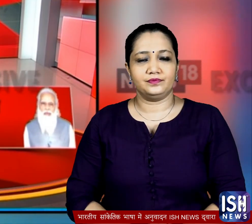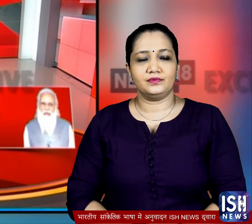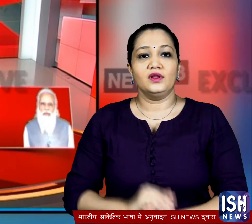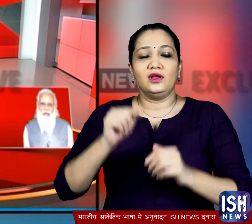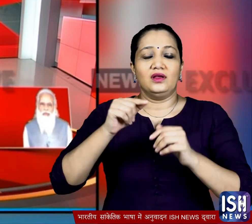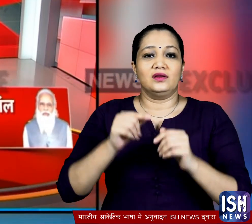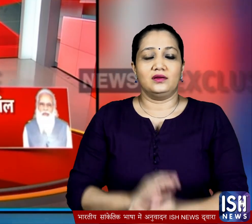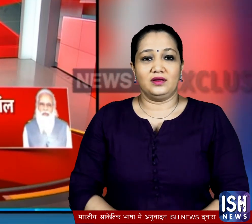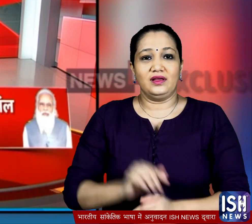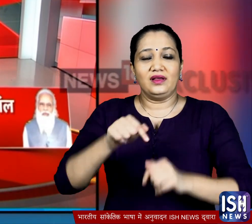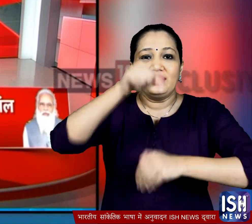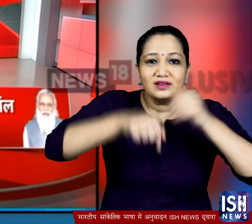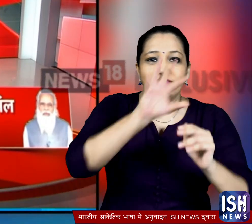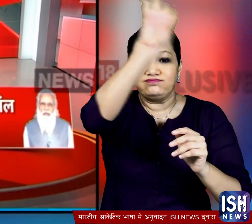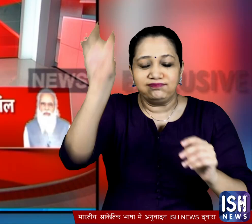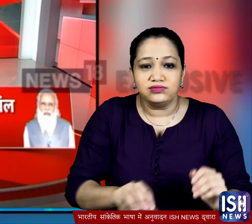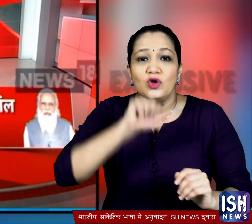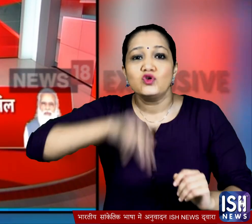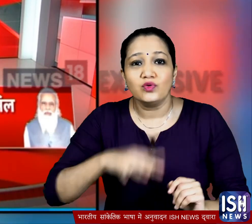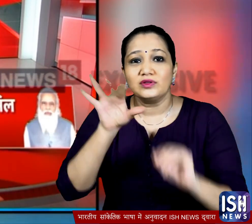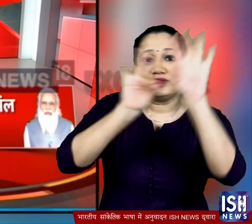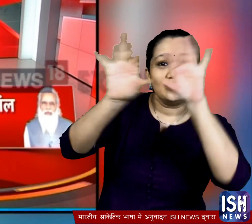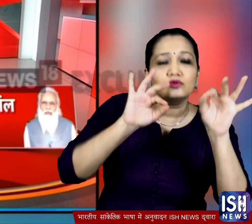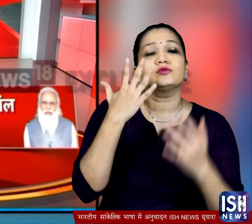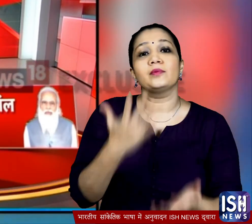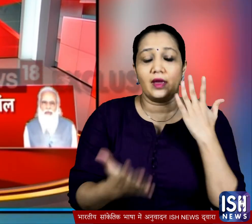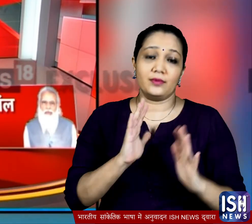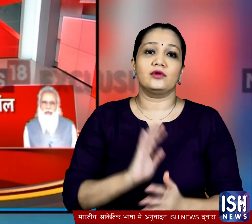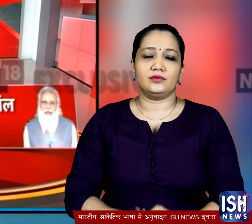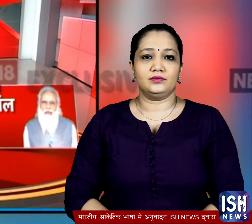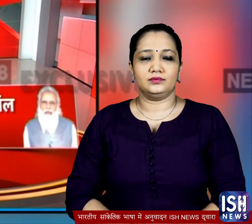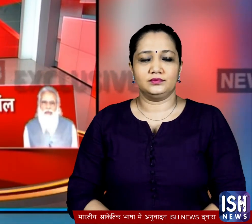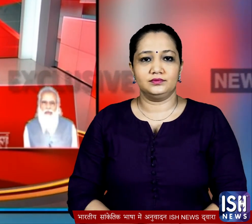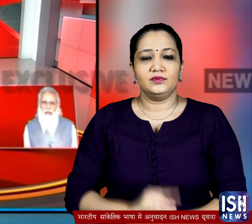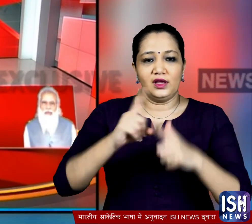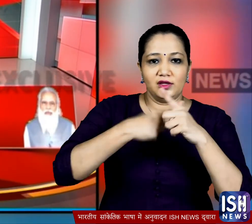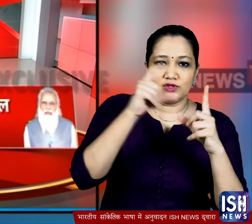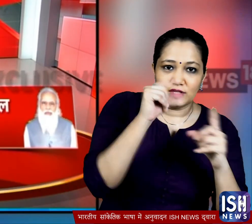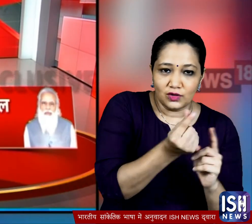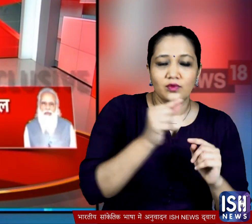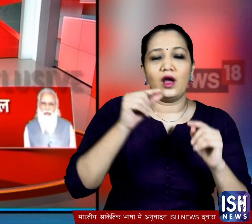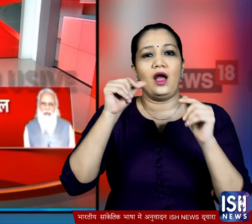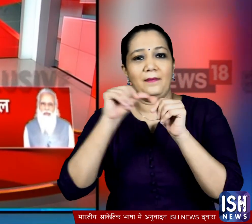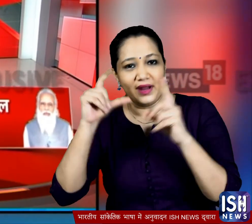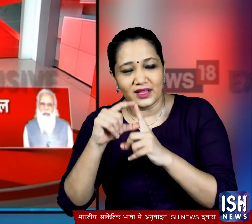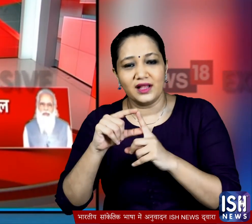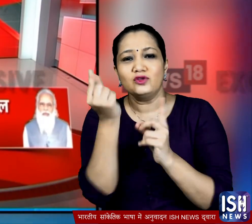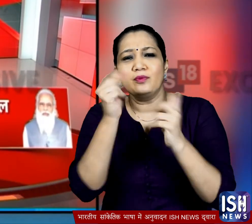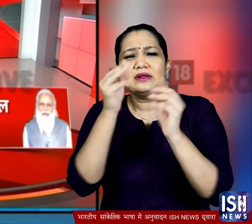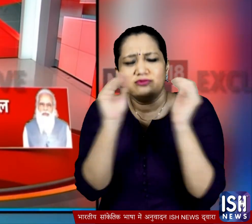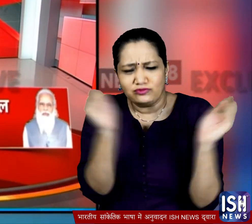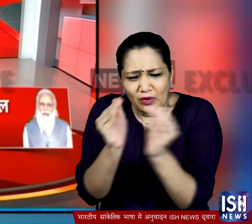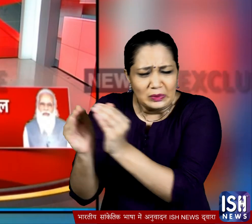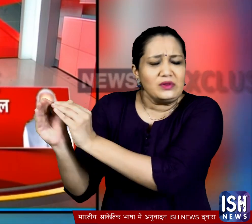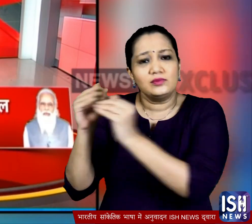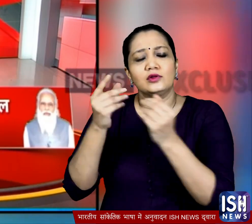जबकि चुनाव में जाने वाले राज्यों के युवा चेहरों को भी कैबिनेट में जगह मिल सकती है। जेडीयू, अपना दल और यूपी की दूसरी छोटी